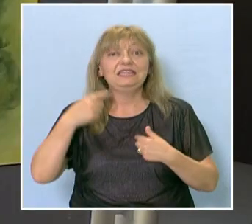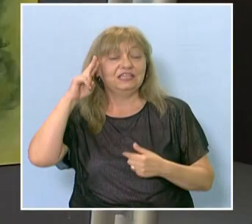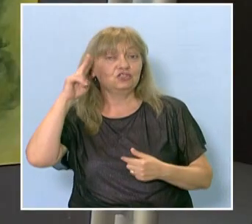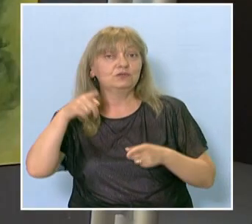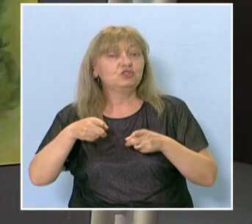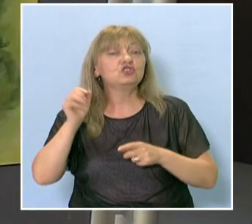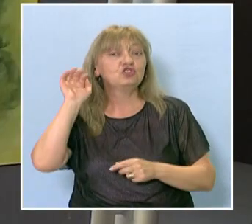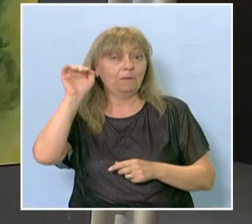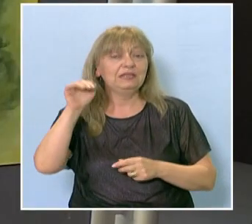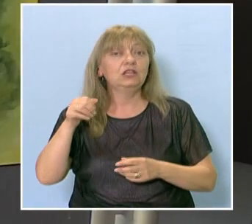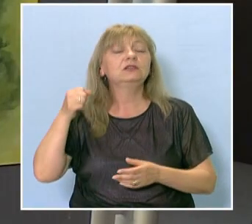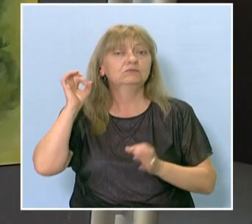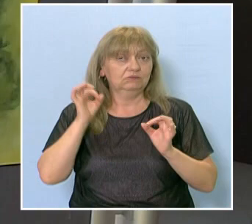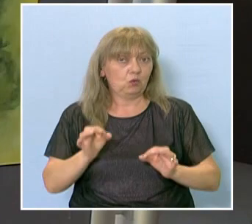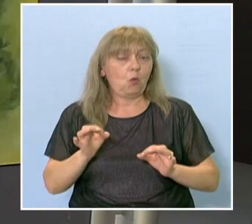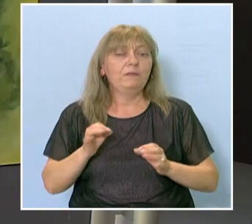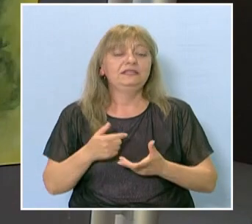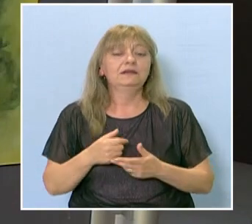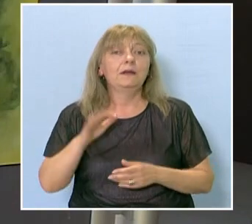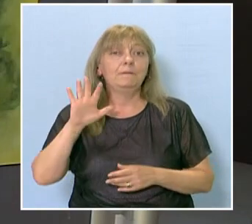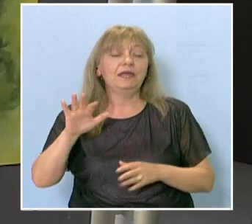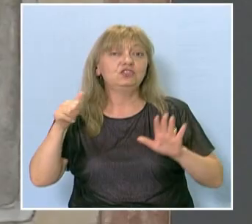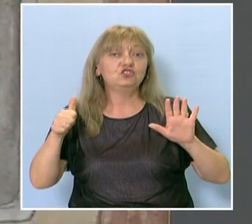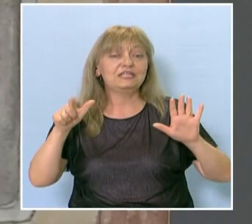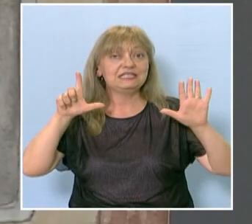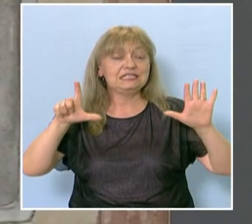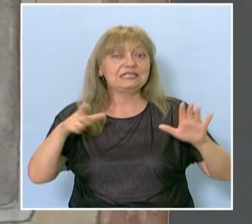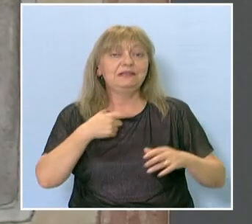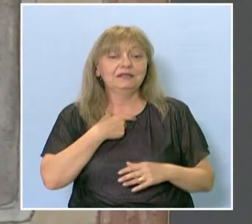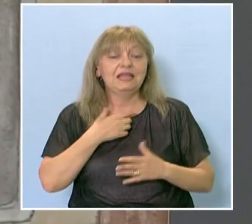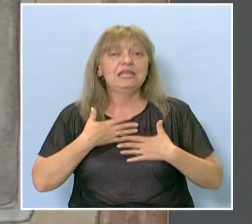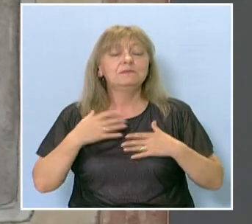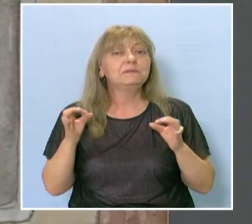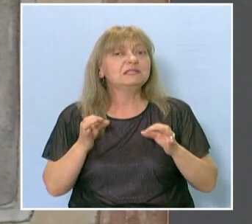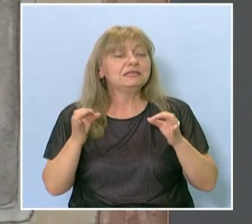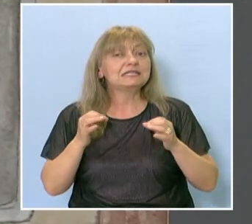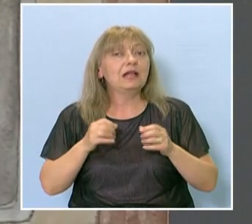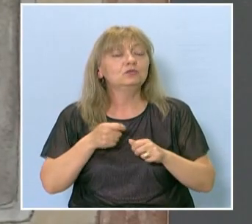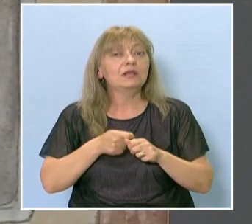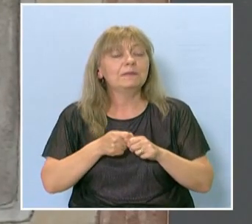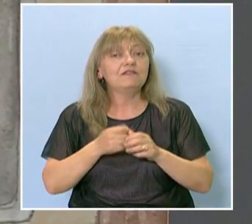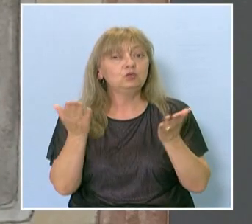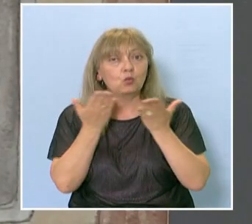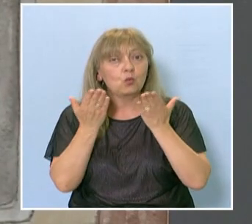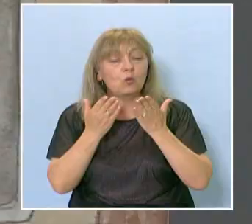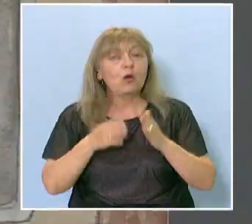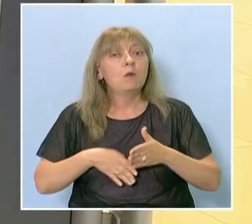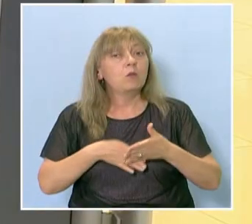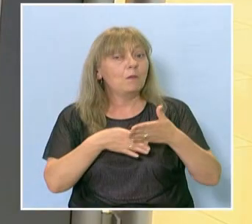В 5, 6 и 7 клас имаме специално разработени учебни помагала, за да се работи